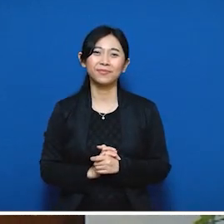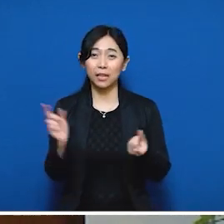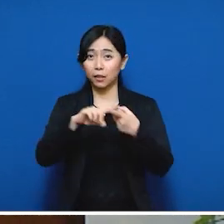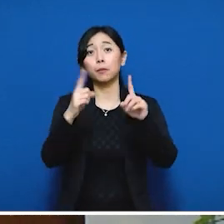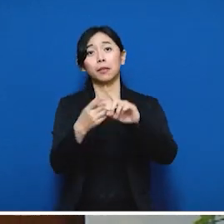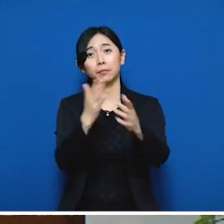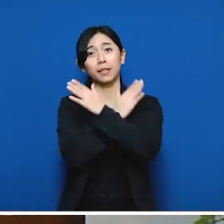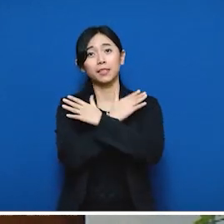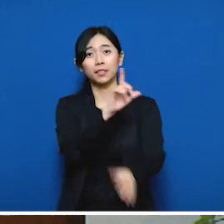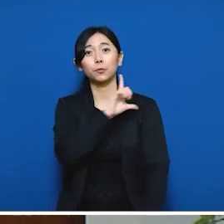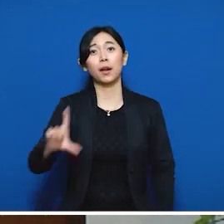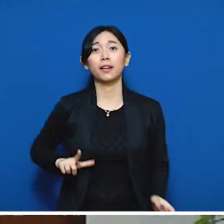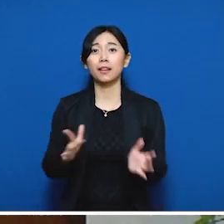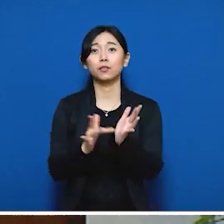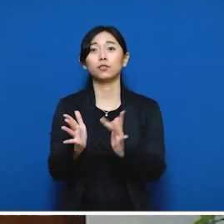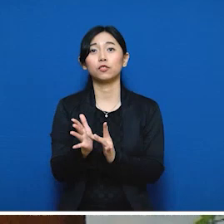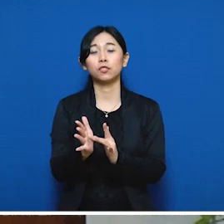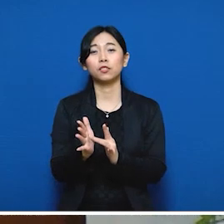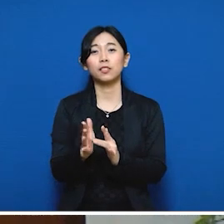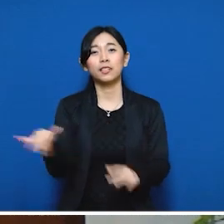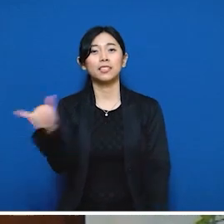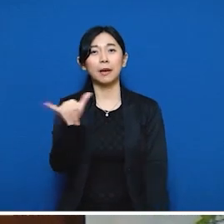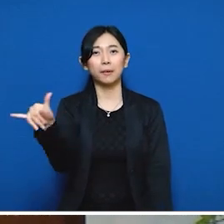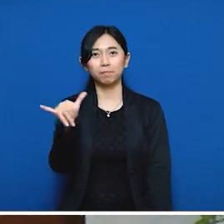Saudara-saudara yang dikasihi oleh Tuhan Yesus Kristus, demikian juga, ya.